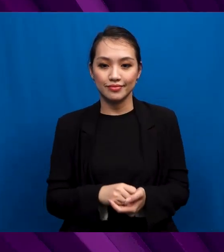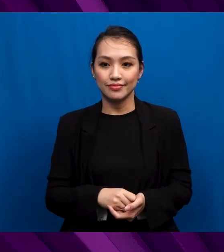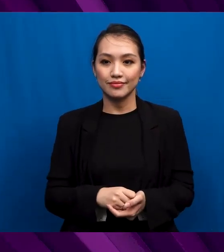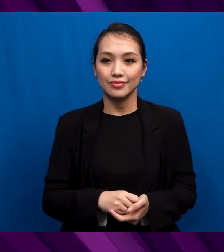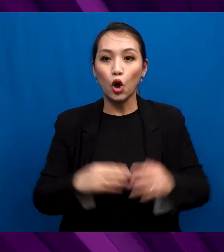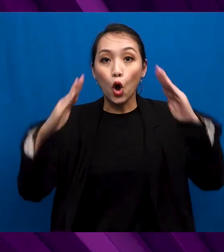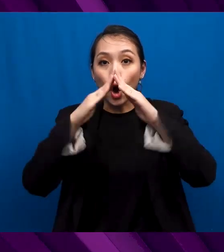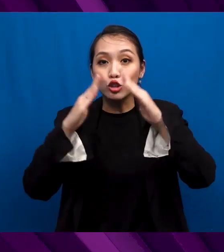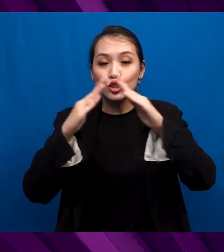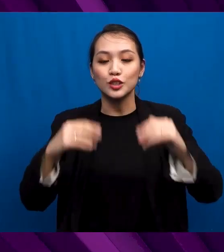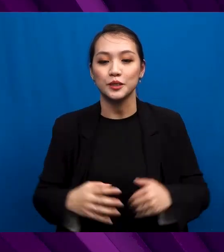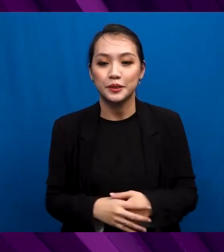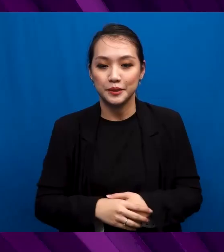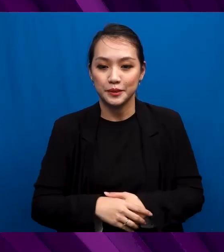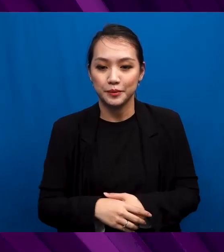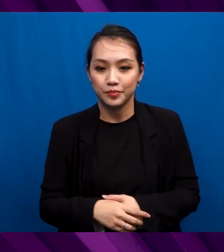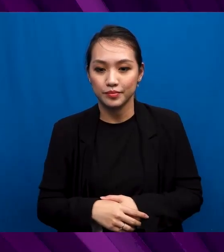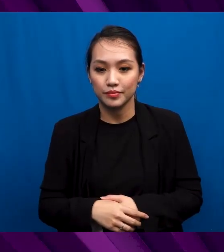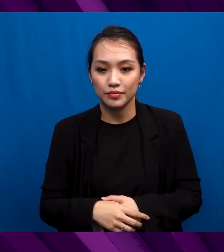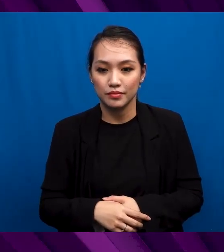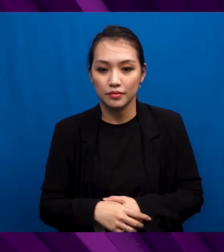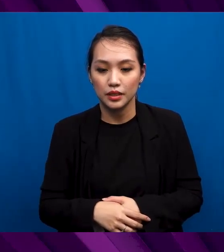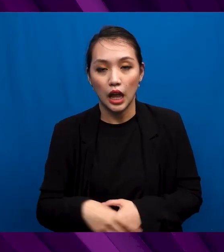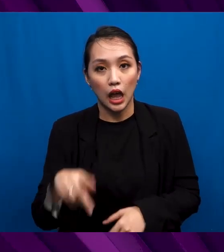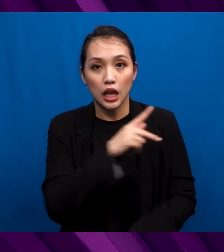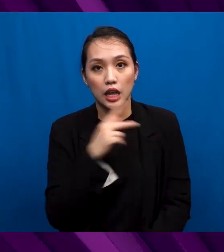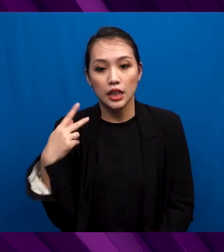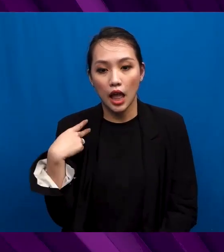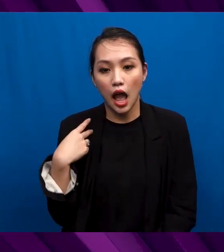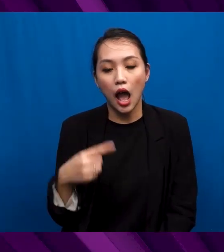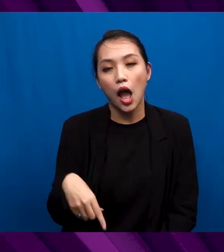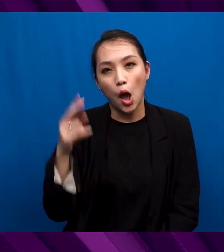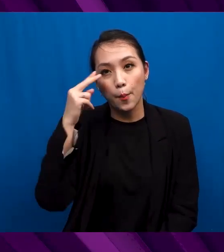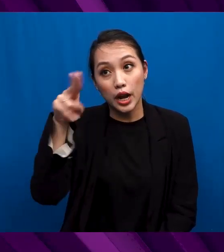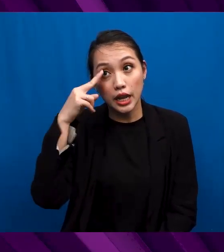Lalu Anda lihat di situ juga ada saudara seiman, tapi dia selalu tinggal satu kamar dengan lawan